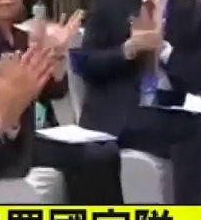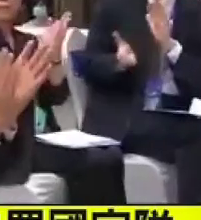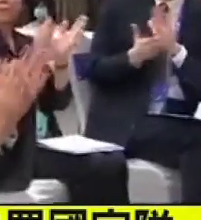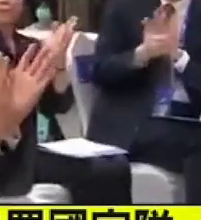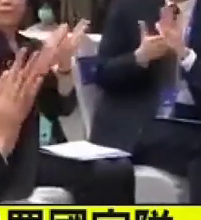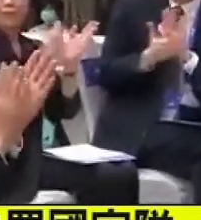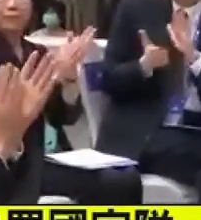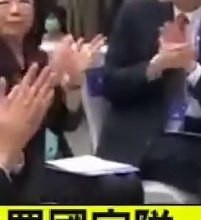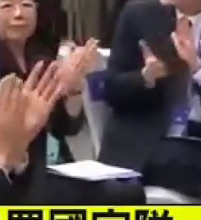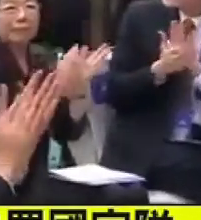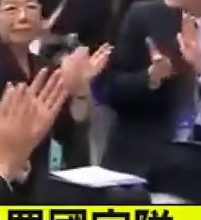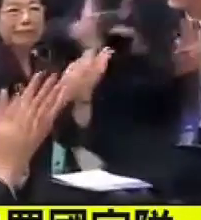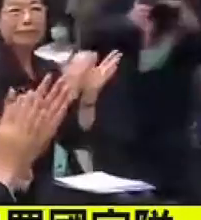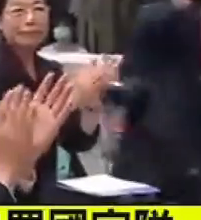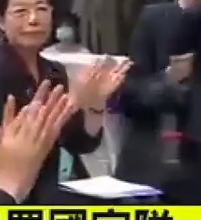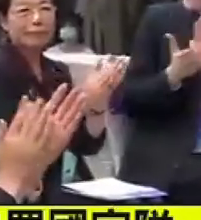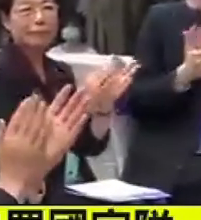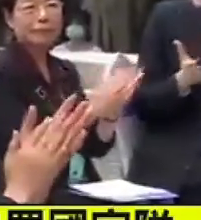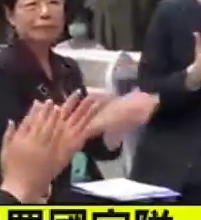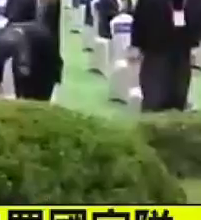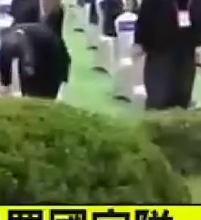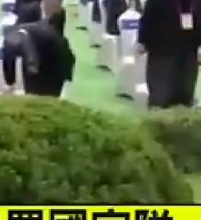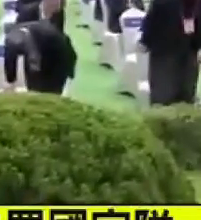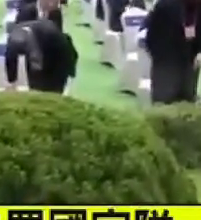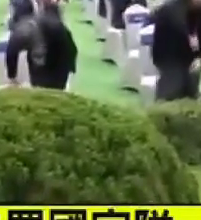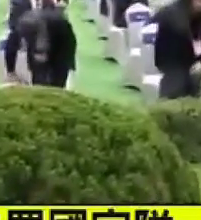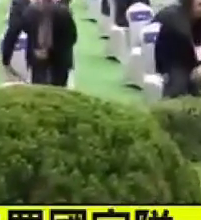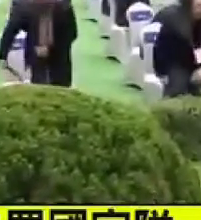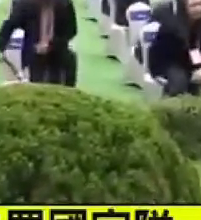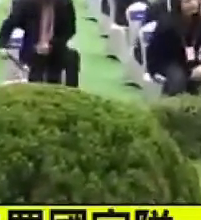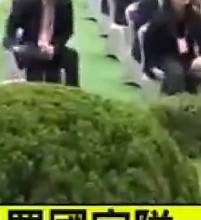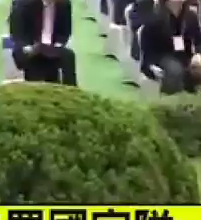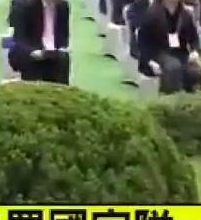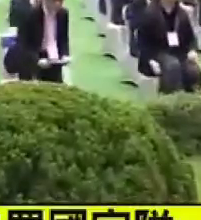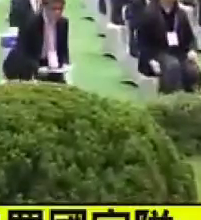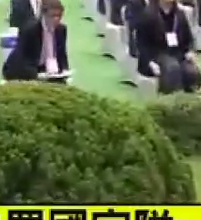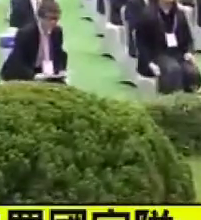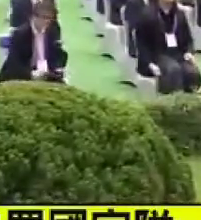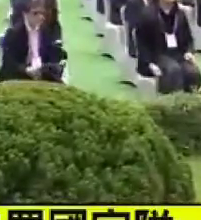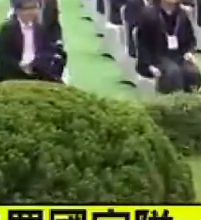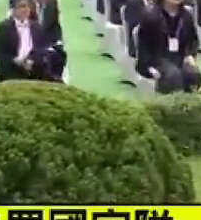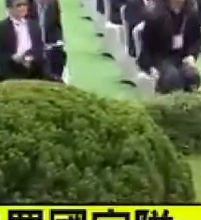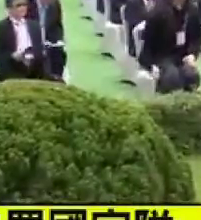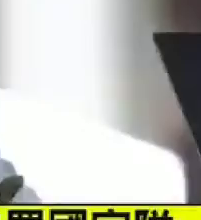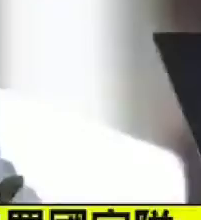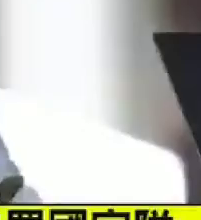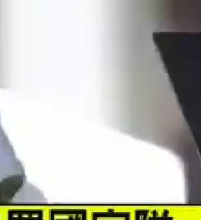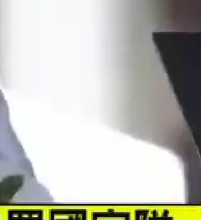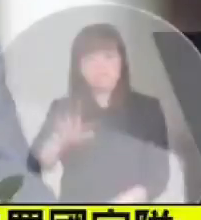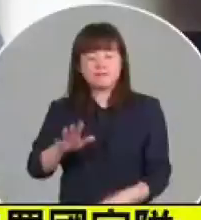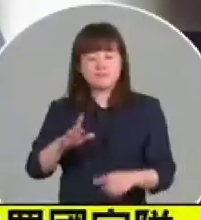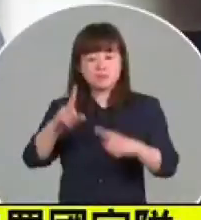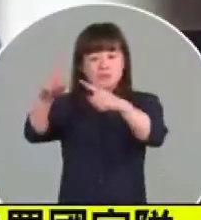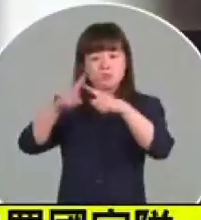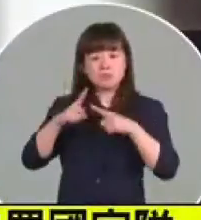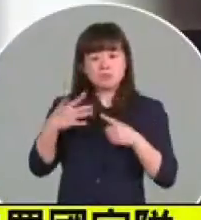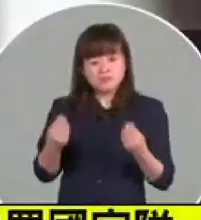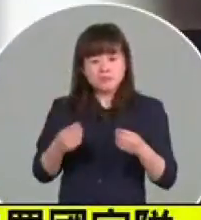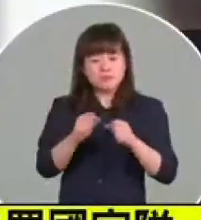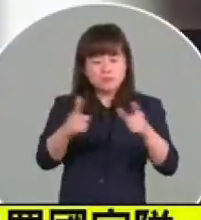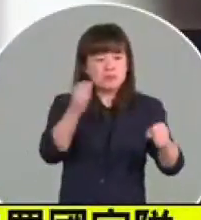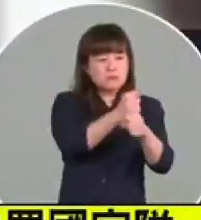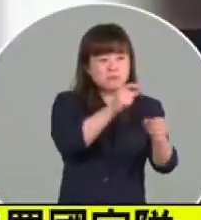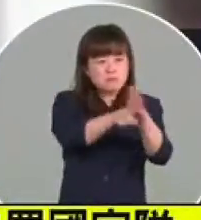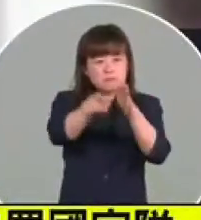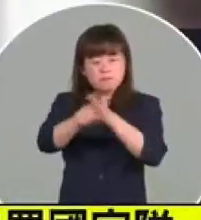谢谢，谢谢你们的辛苦，谢谢，请坐。还 还有没有在现场的各行